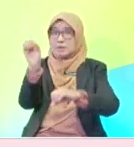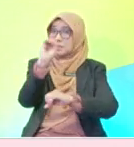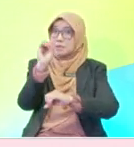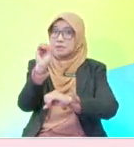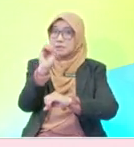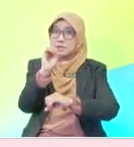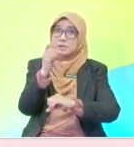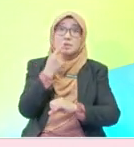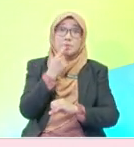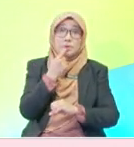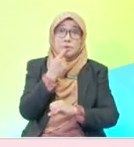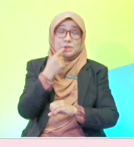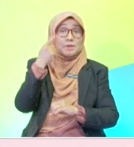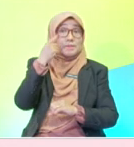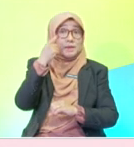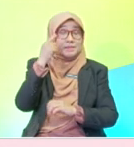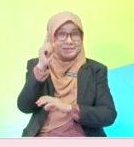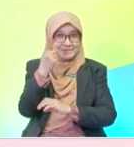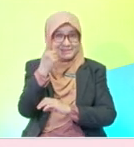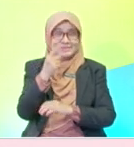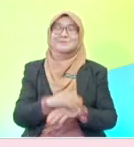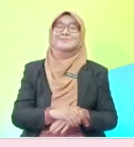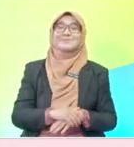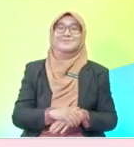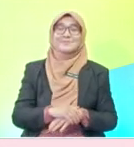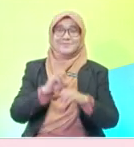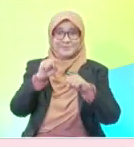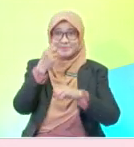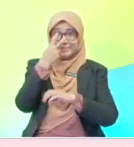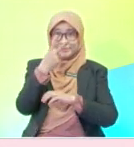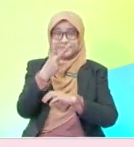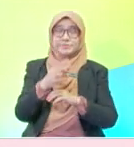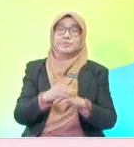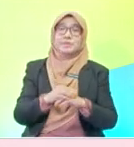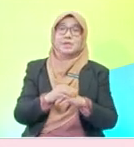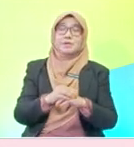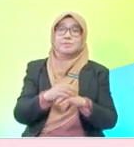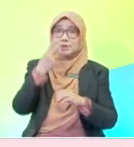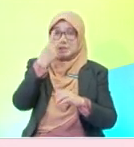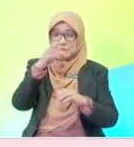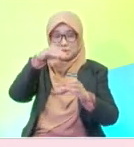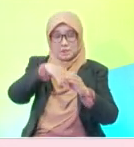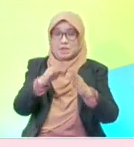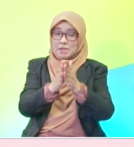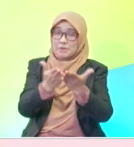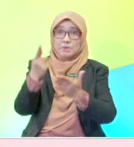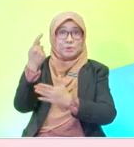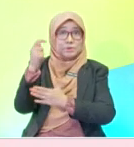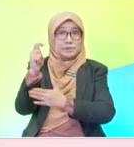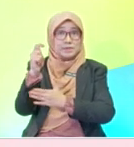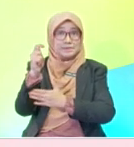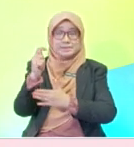sahaja. Okey, kalau kita tengok kat skrin, okey, nota ni boleh didapati di dalam buku teks Pendidikan Seni Visual